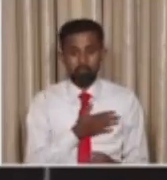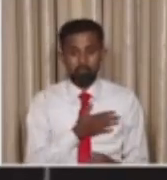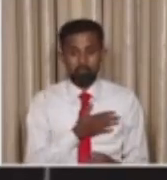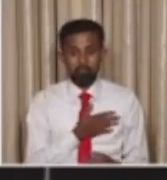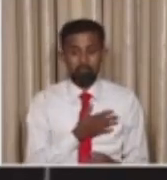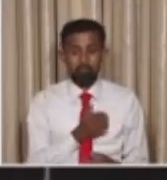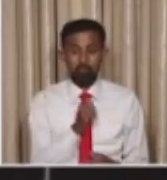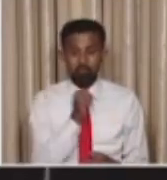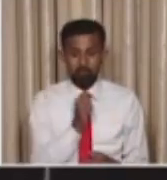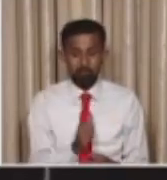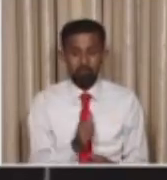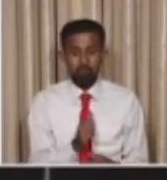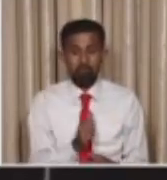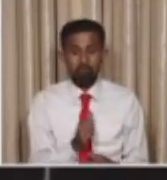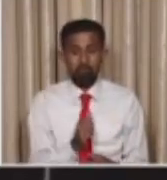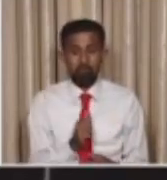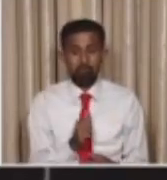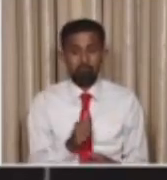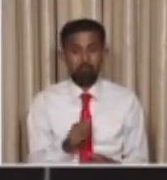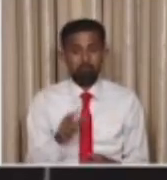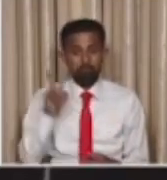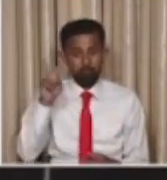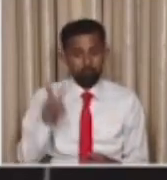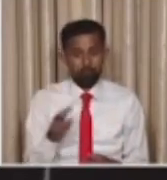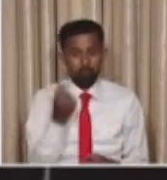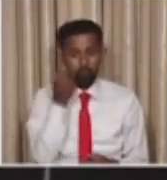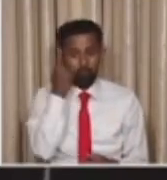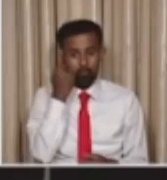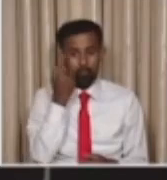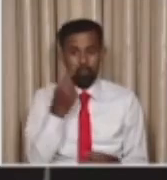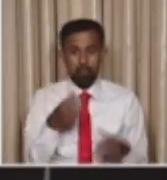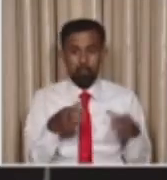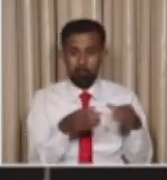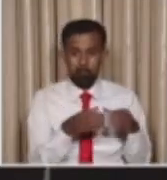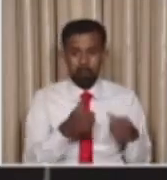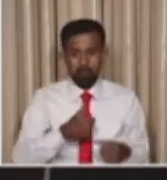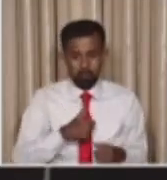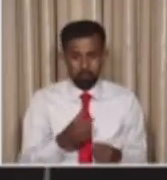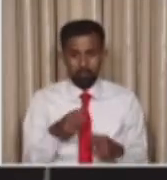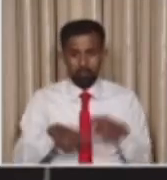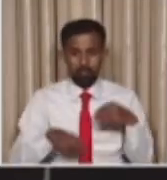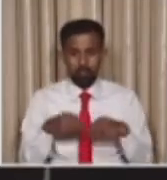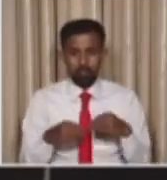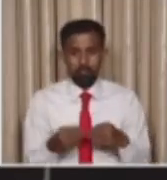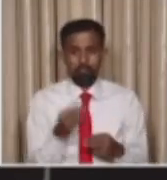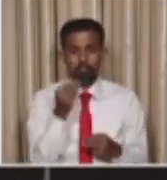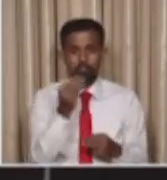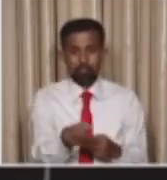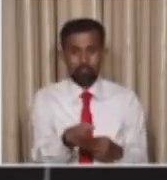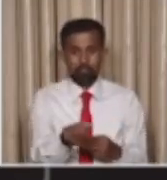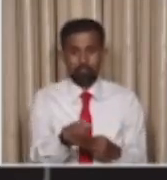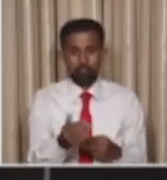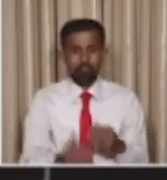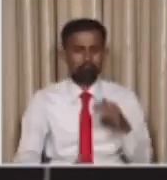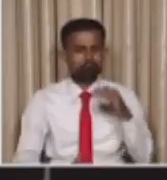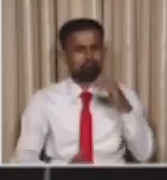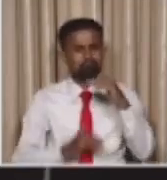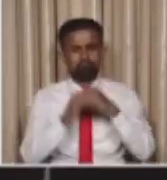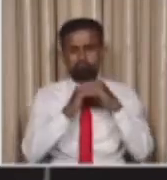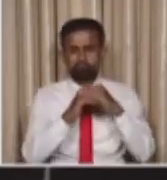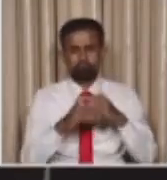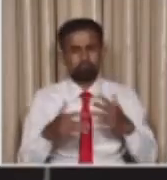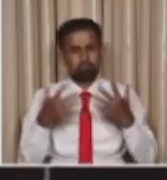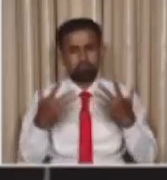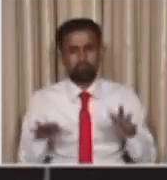මන්ත්‍රීවරුන්ට පුළුවන් මේ විශ්වාස භංග යෝජනාවට පක්ෂව ඡන්ද දෙන්න. අපි යන්න පුළුවන් ඉහළම තැනට ගිහිල්ලා